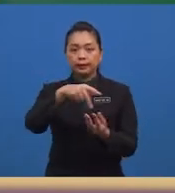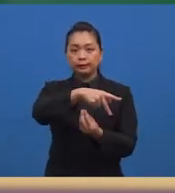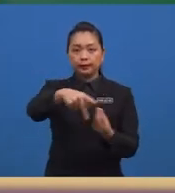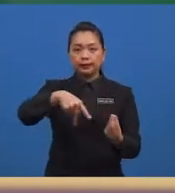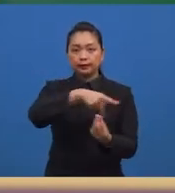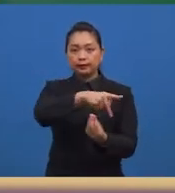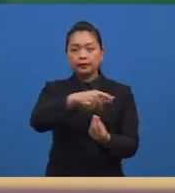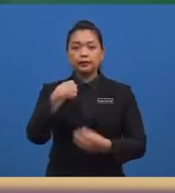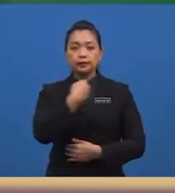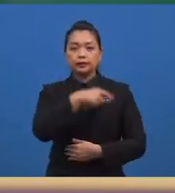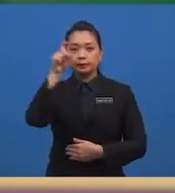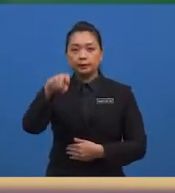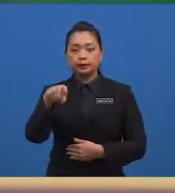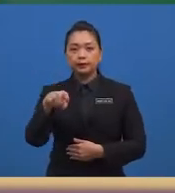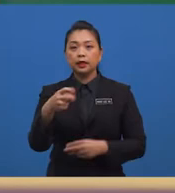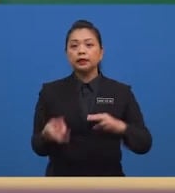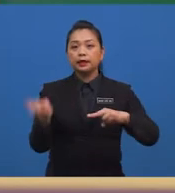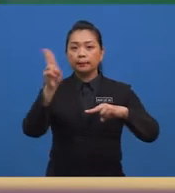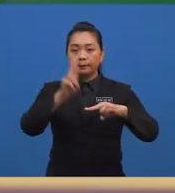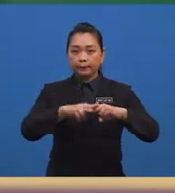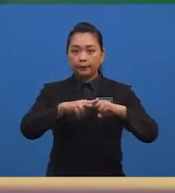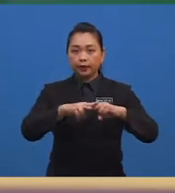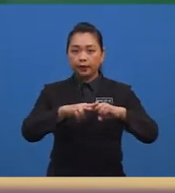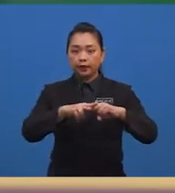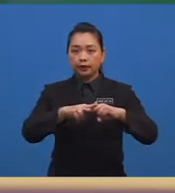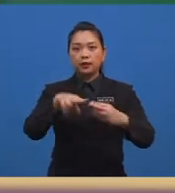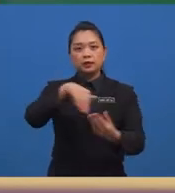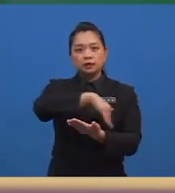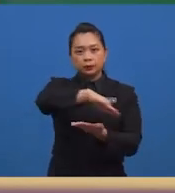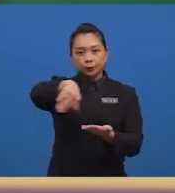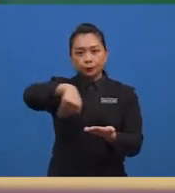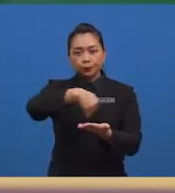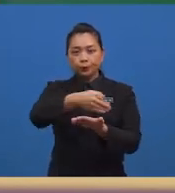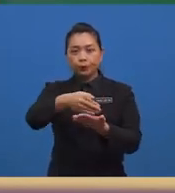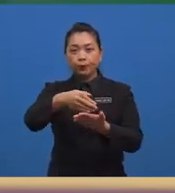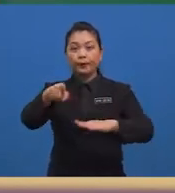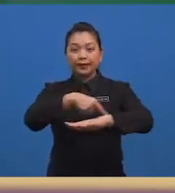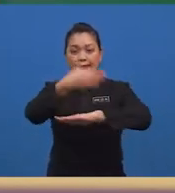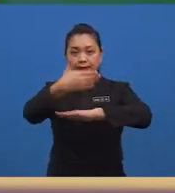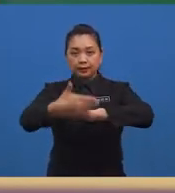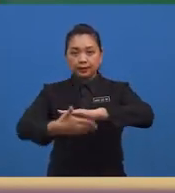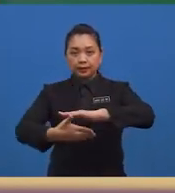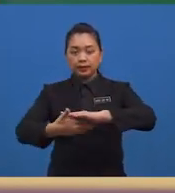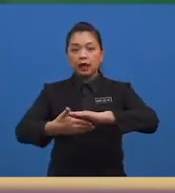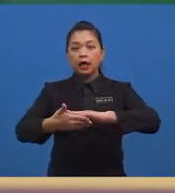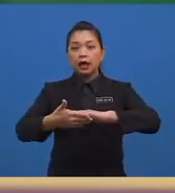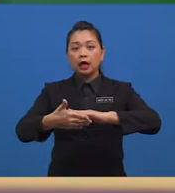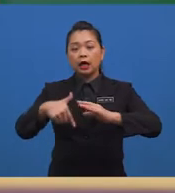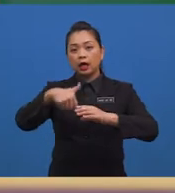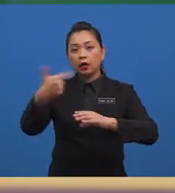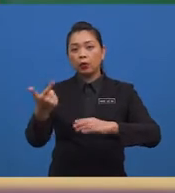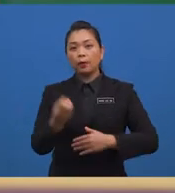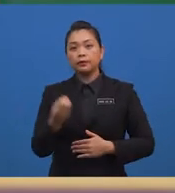perimeter, kita mesti tambahkan panjang semua sisi luar objek,